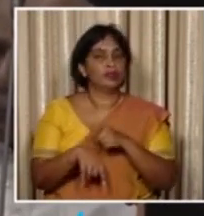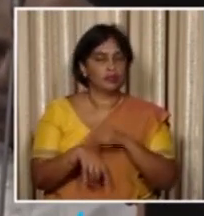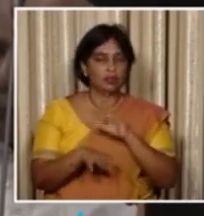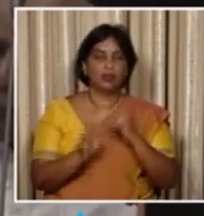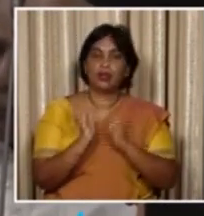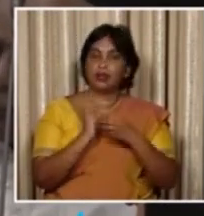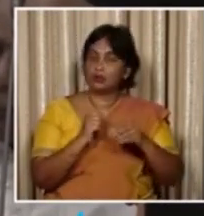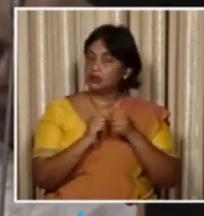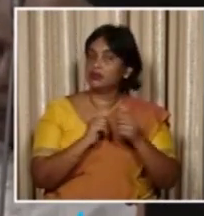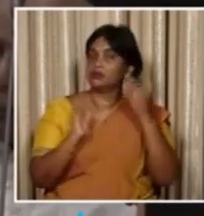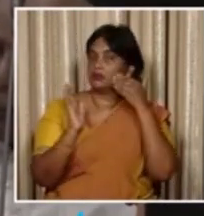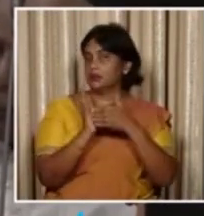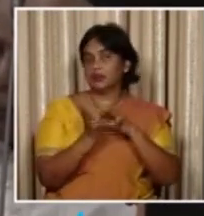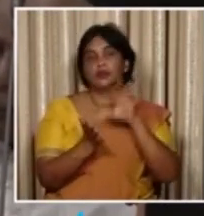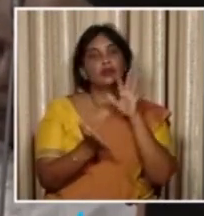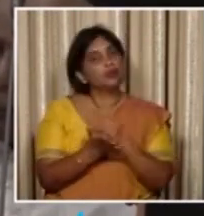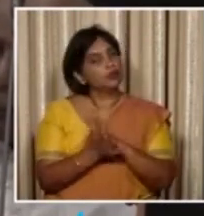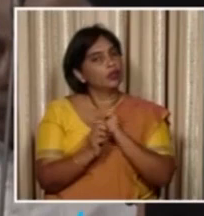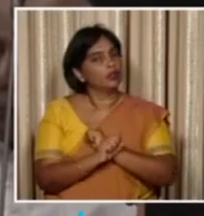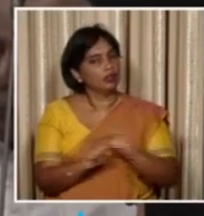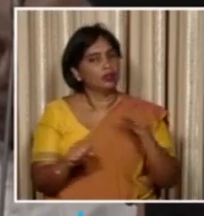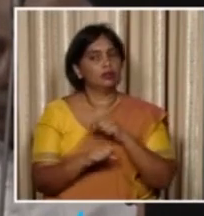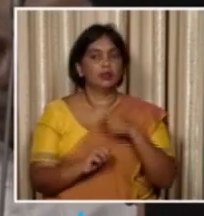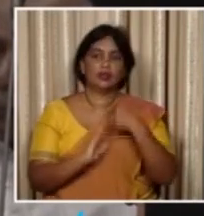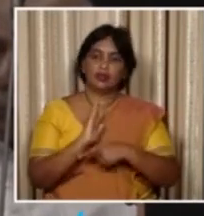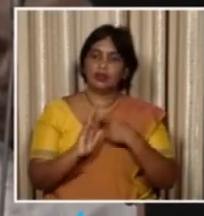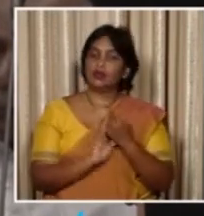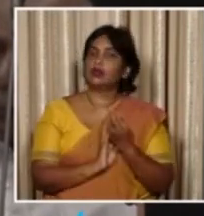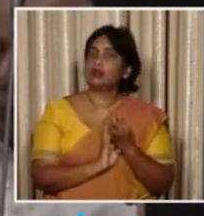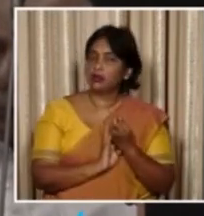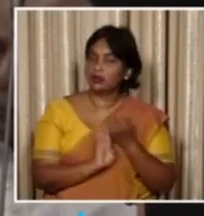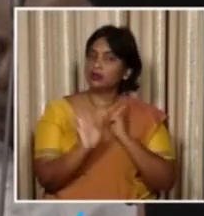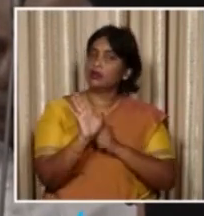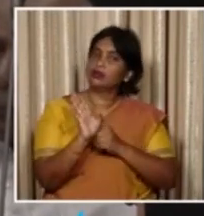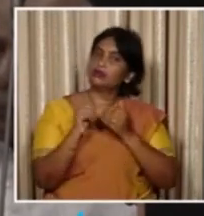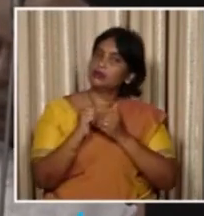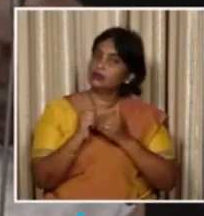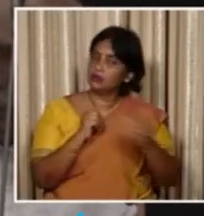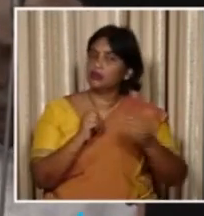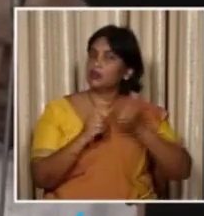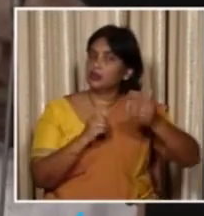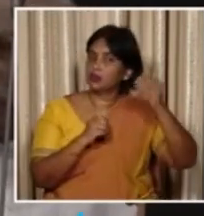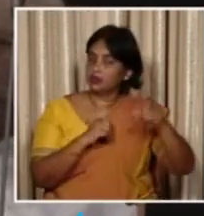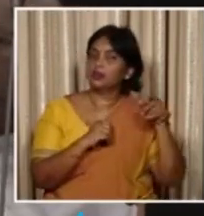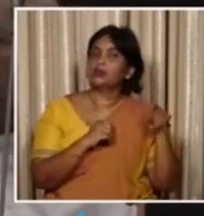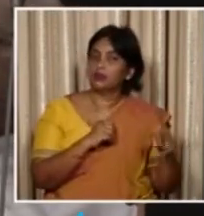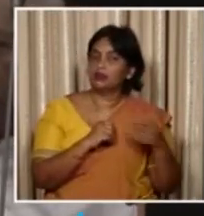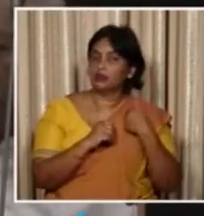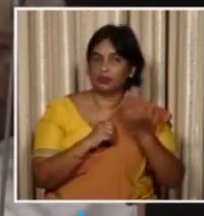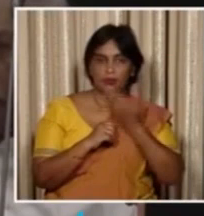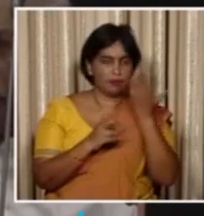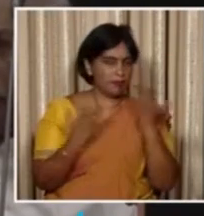ණය තිරසරභාවය තහවුරු කර ගැනීමෙන් තොරව රටේ ආර්ථිකයේ දිගුකාලීන පදනමින් ඉදිරියට ගෙන යාමට